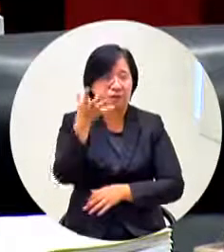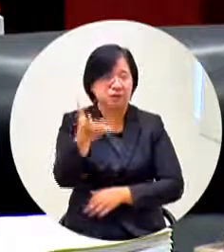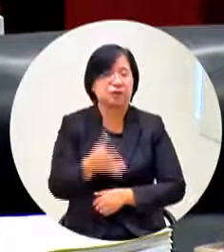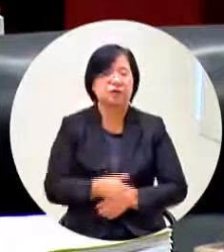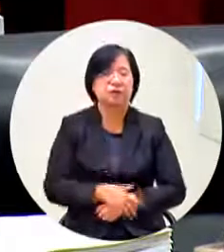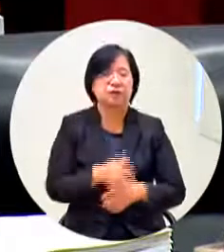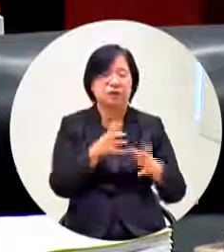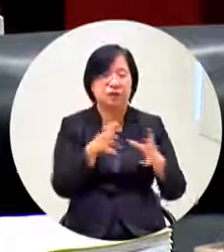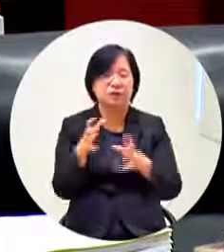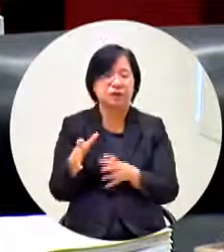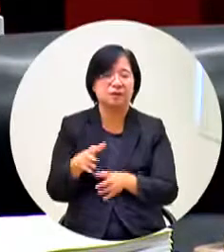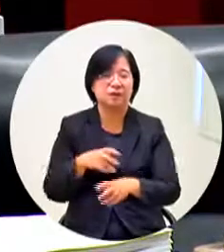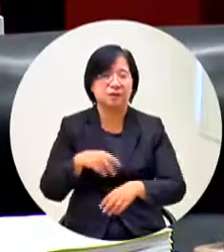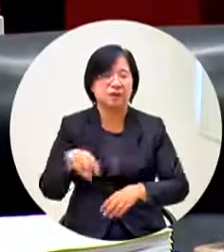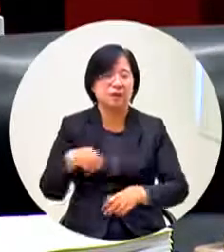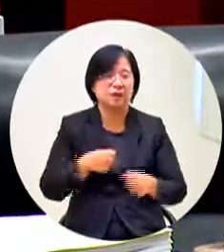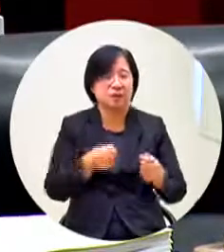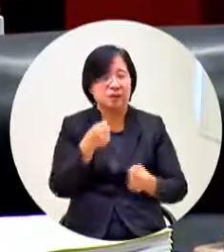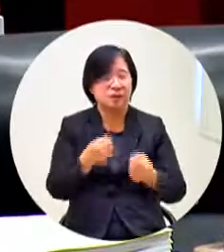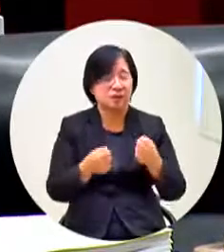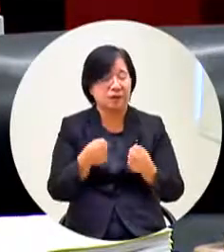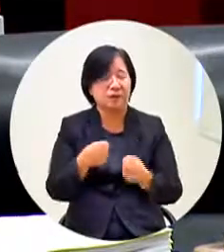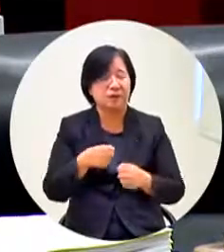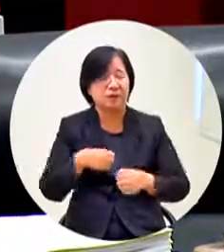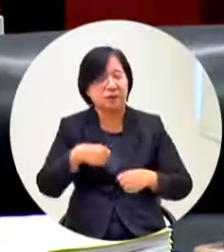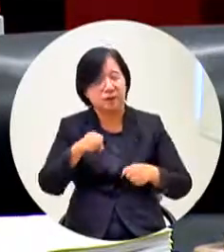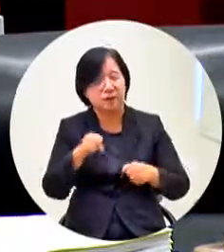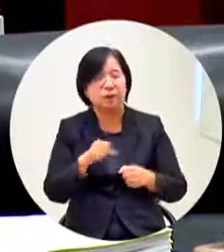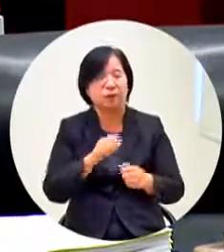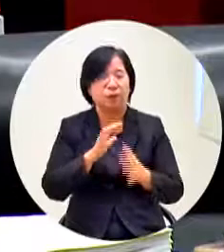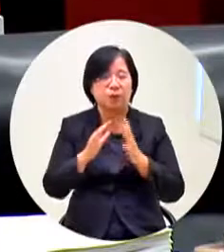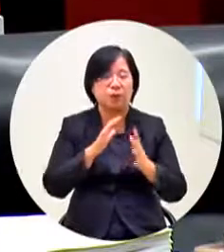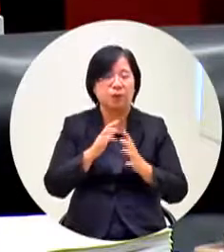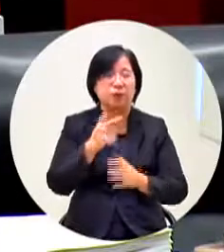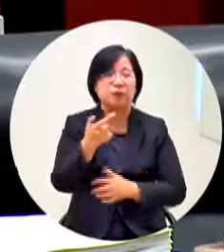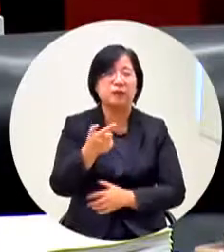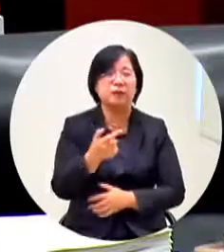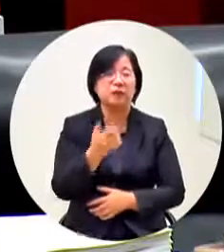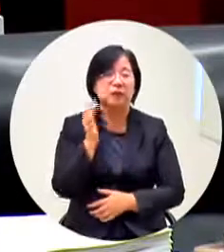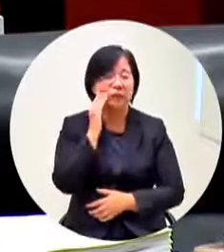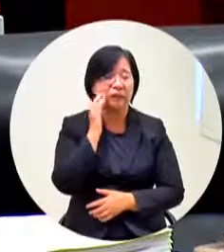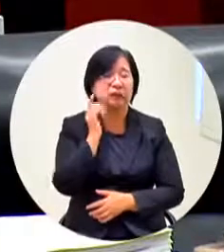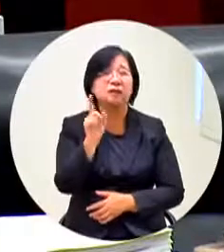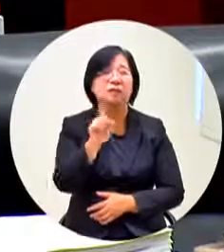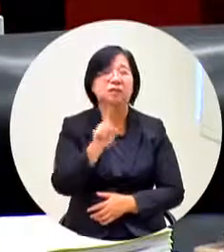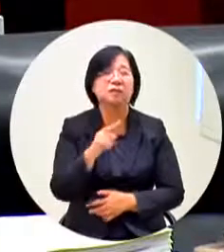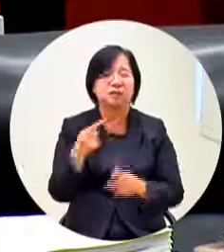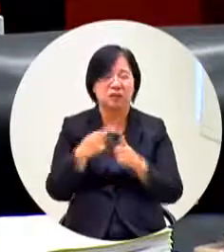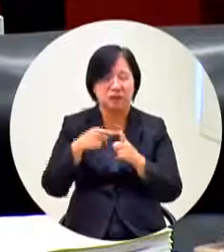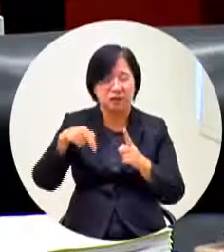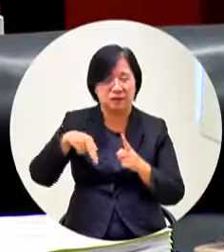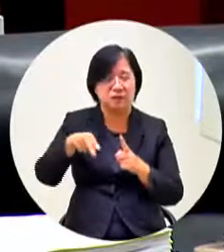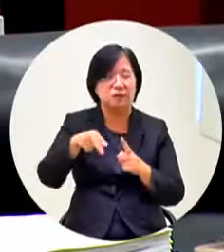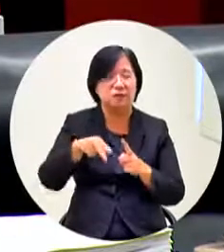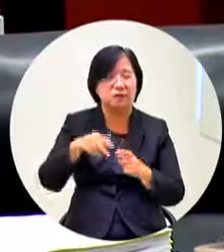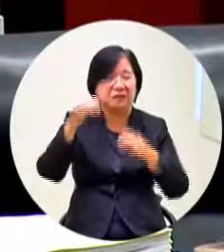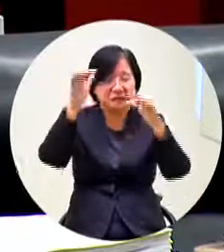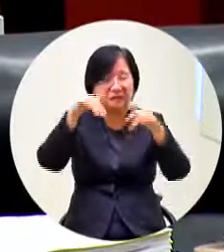通行最密集的。可是很可惜的是它的人行道，你看只要一下雨就开始积水，